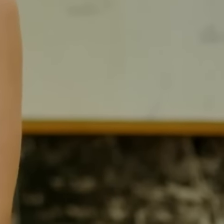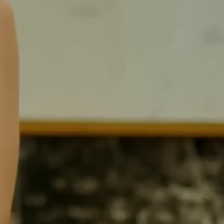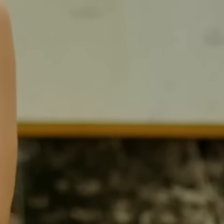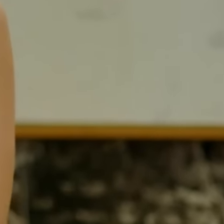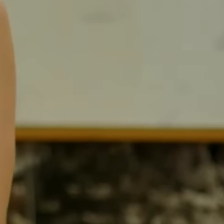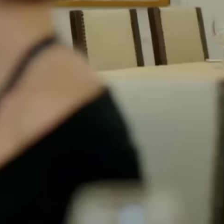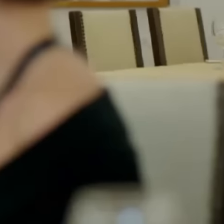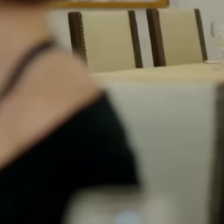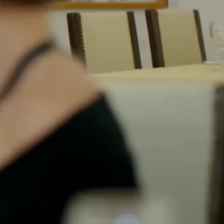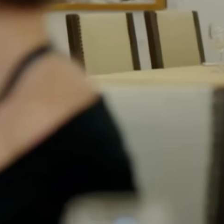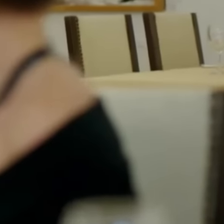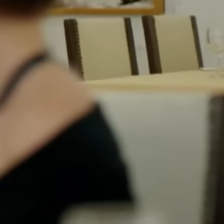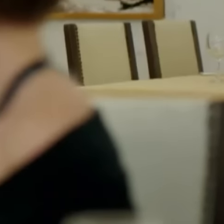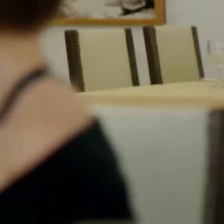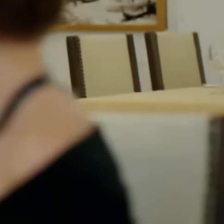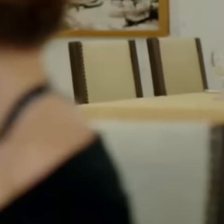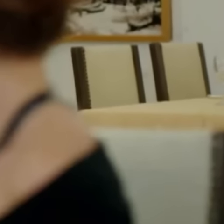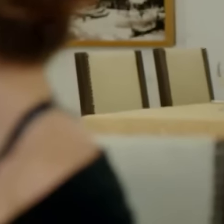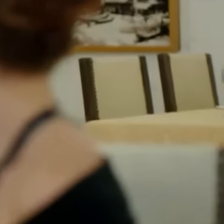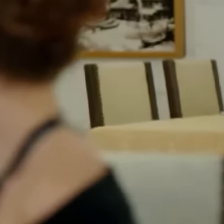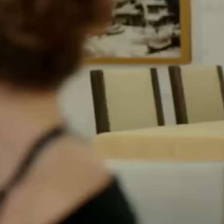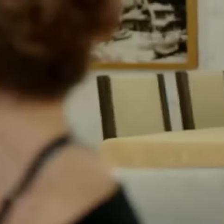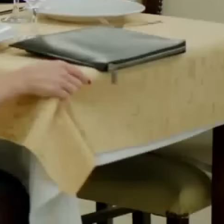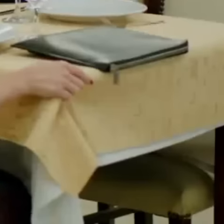Kendinden emin, mağrur yaklaşıyor masaya.